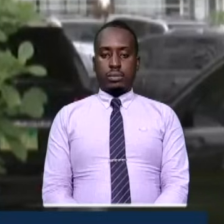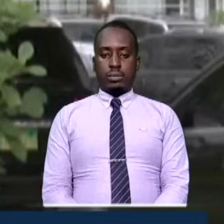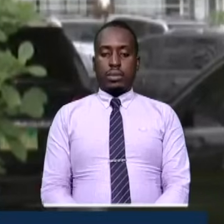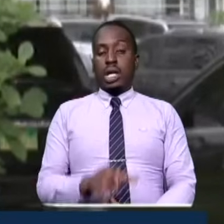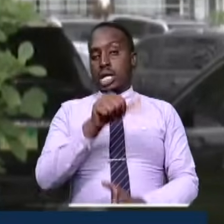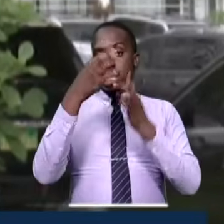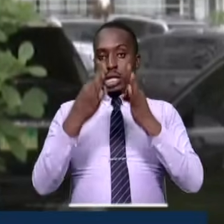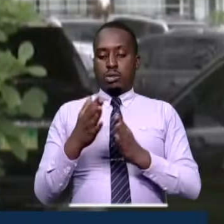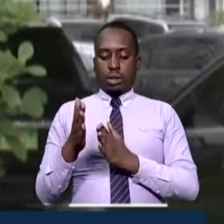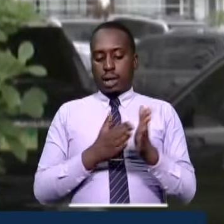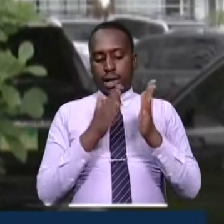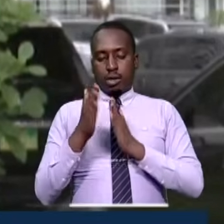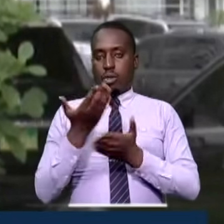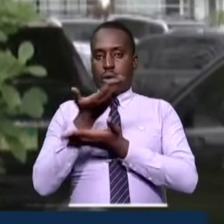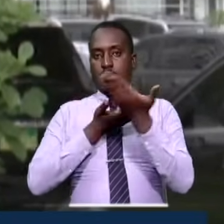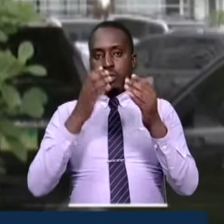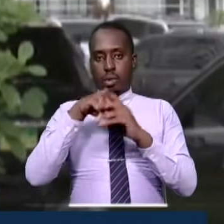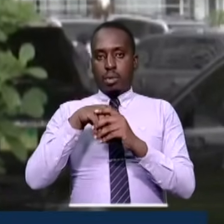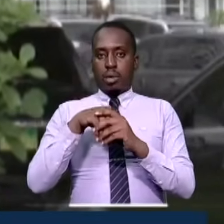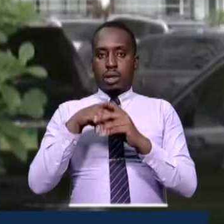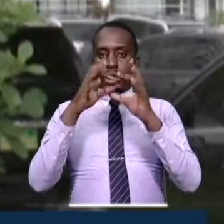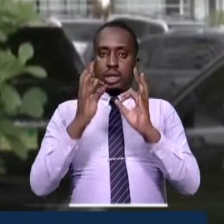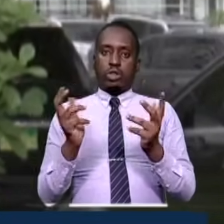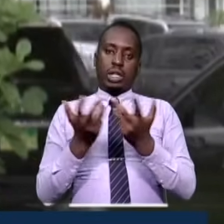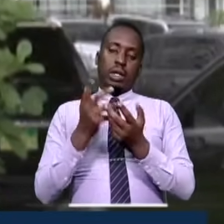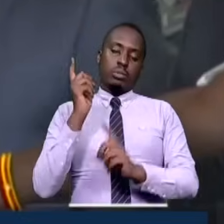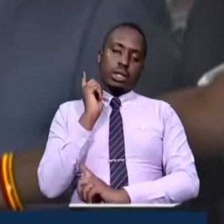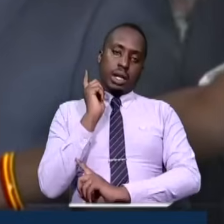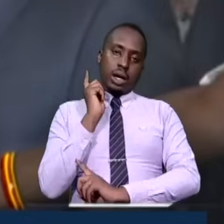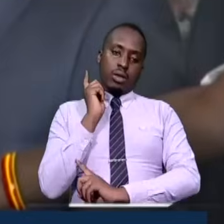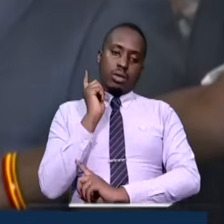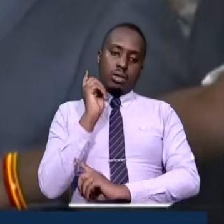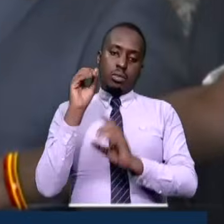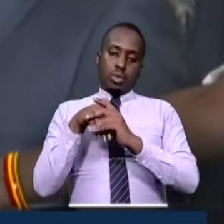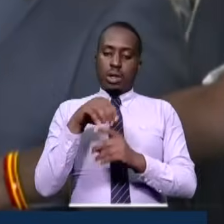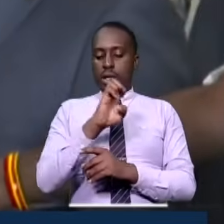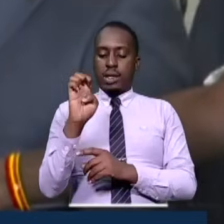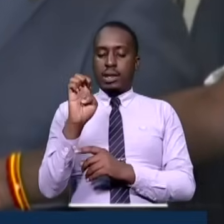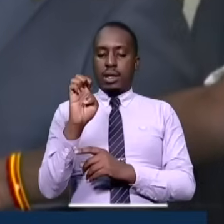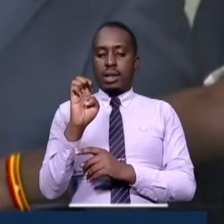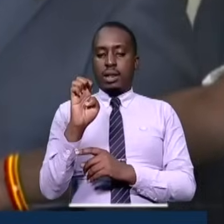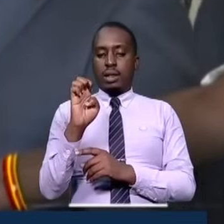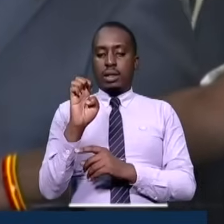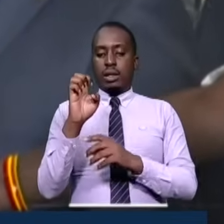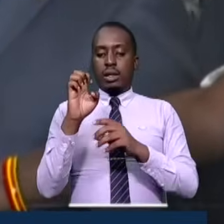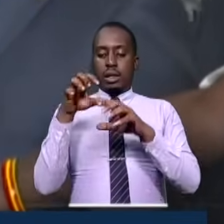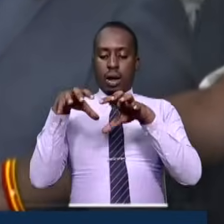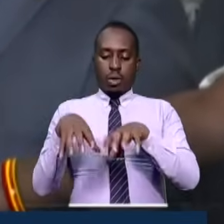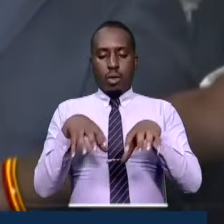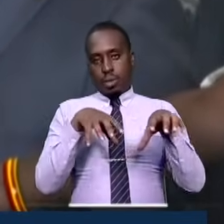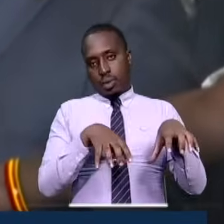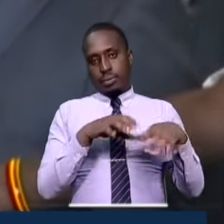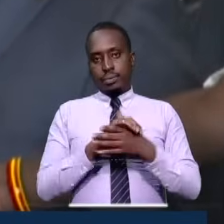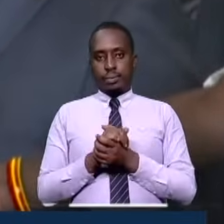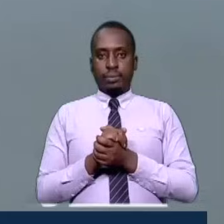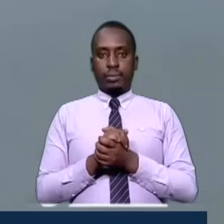ikindi giteganyijwe kuganirwaho ni kijyanye n'umutekano mu burasirazuba bwa Repubulika iharanira demokarasi ya